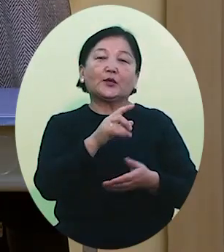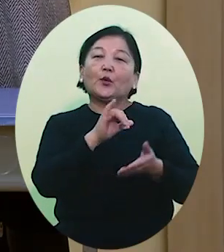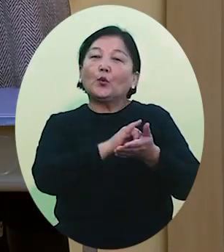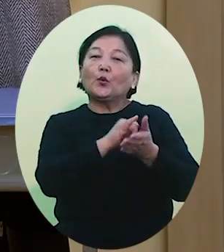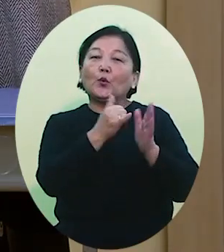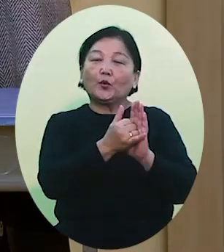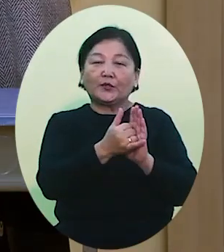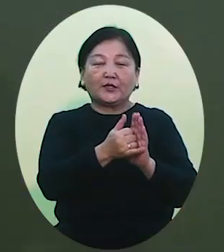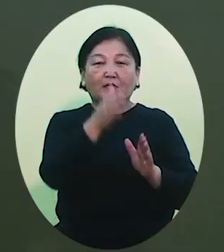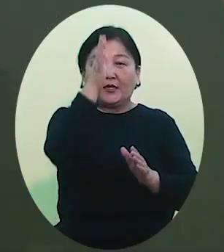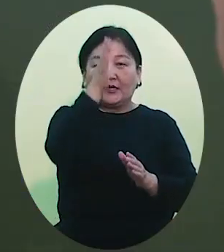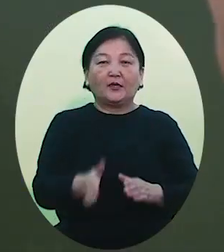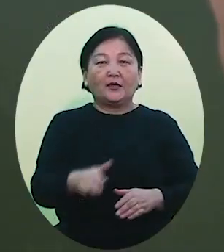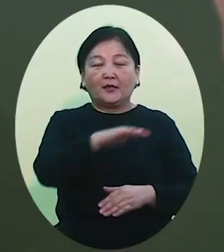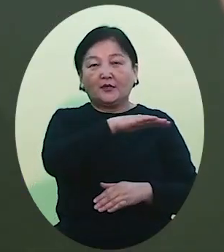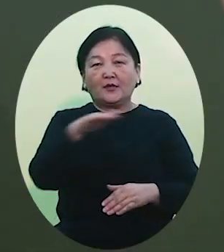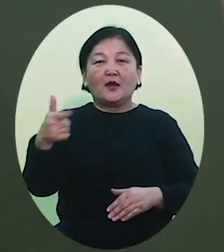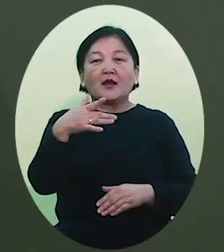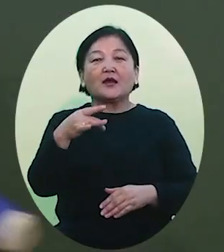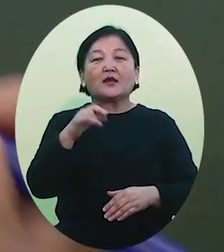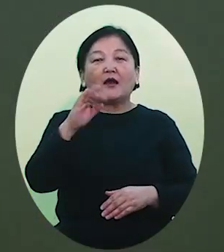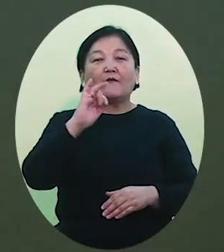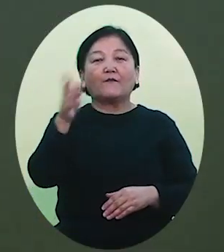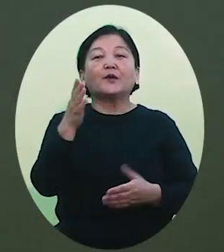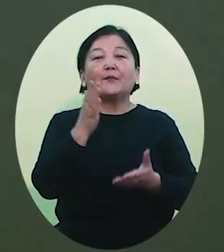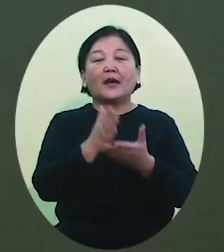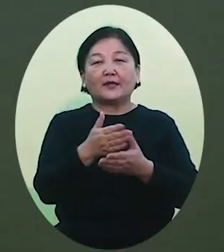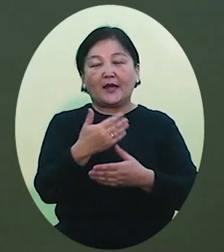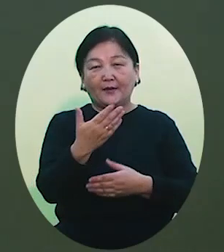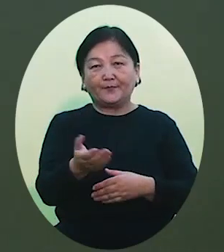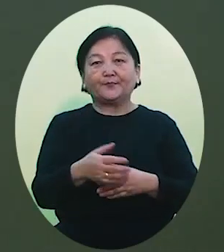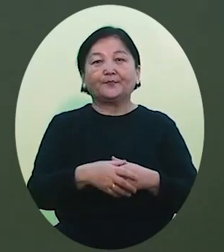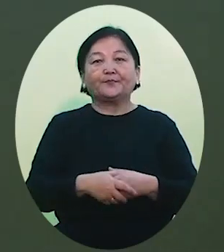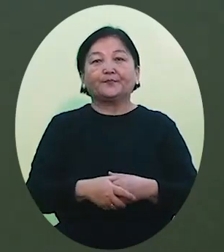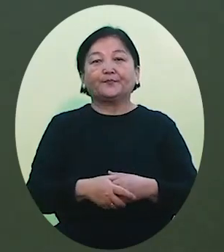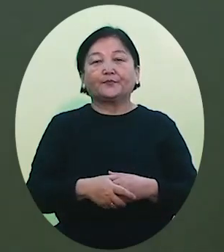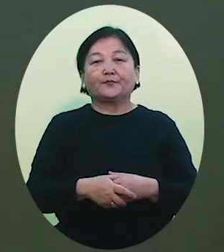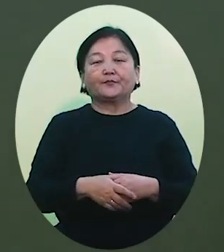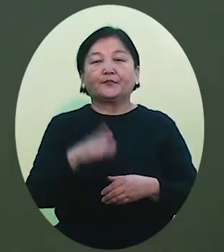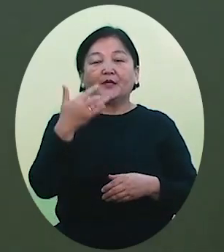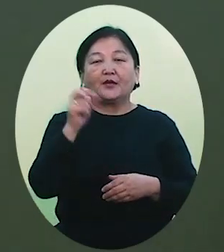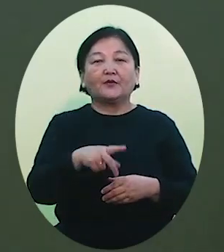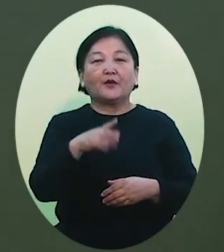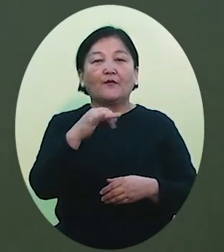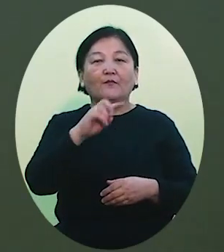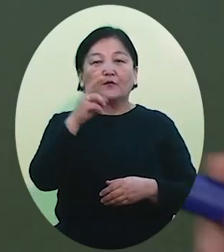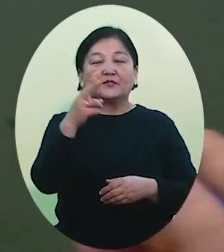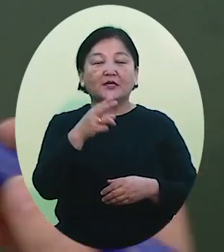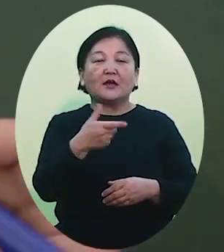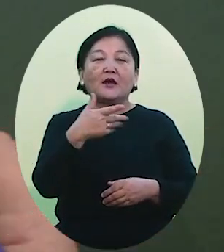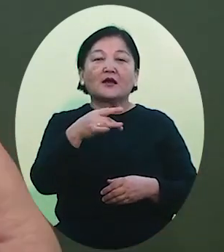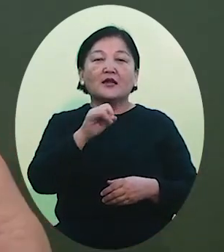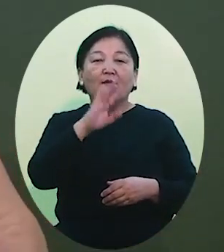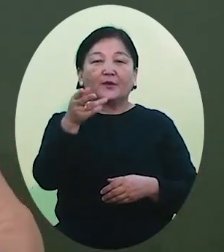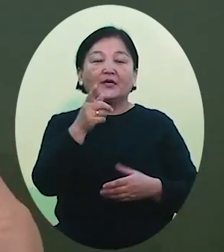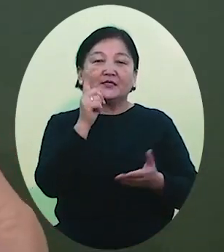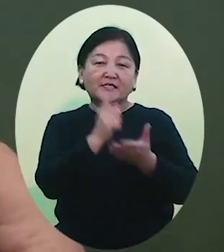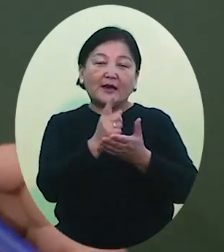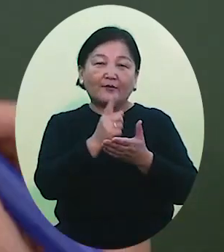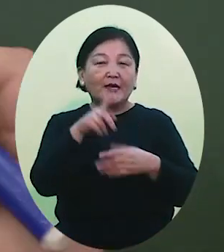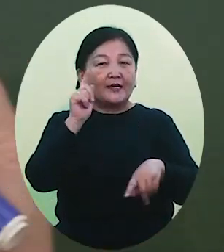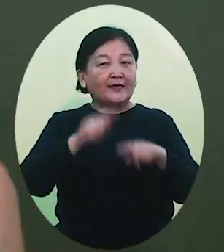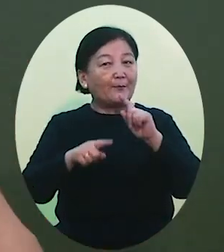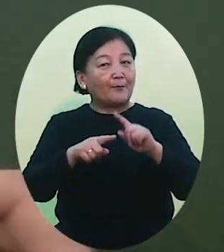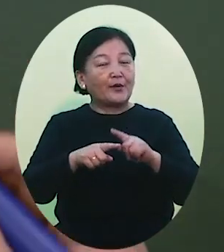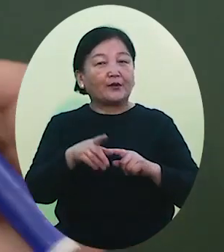x гэсэн функцийн график байх нэ. Тэгвэл функцийнхаа графикийг тэмдэглэхдээ заавал энэ дээр ямар функцийн